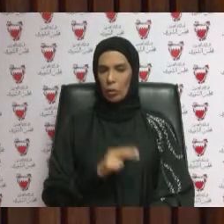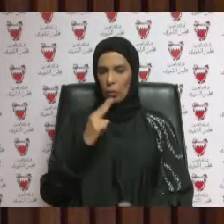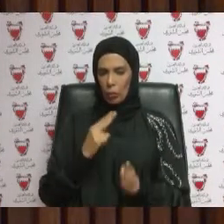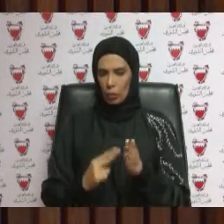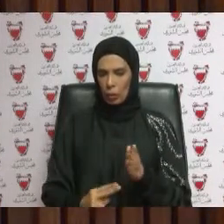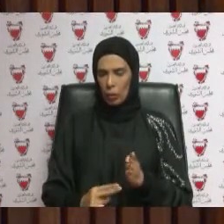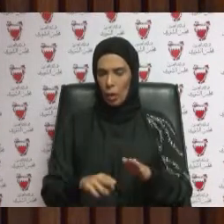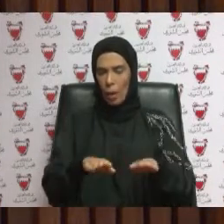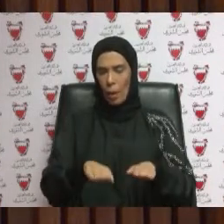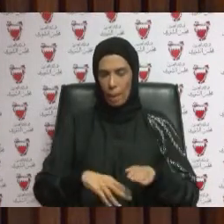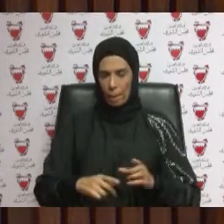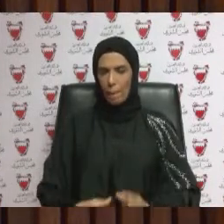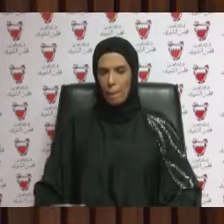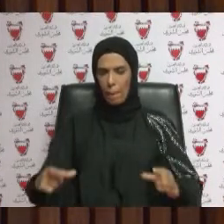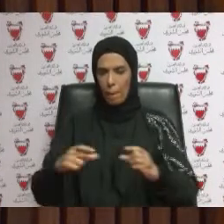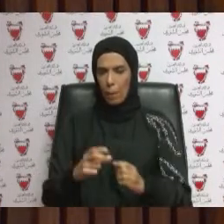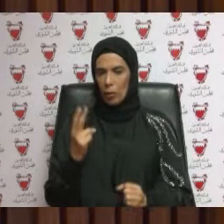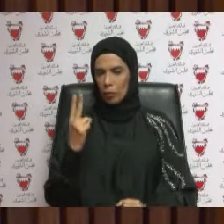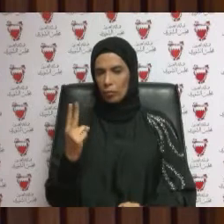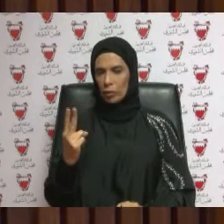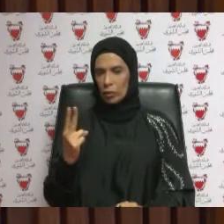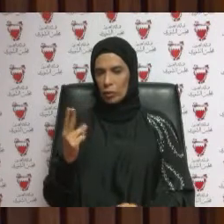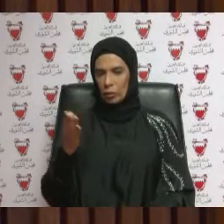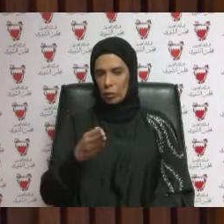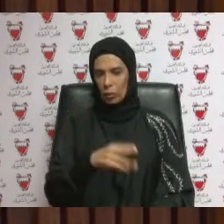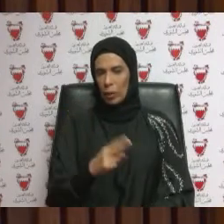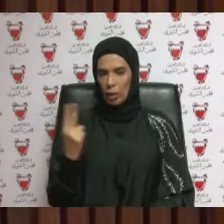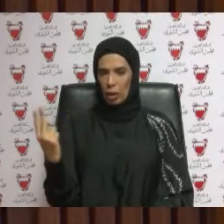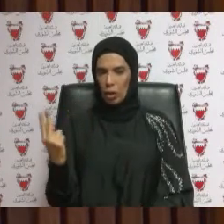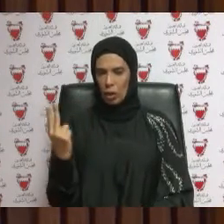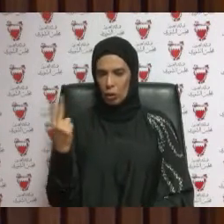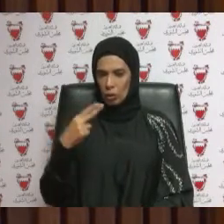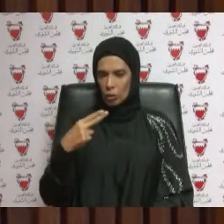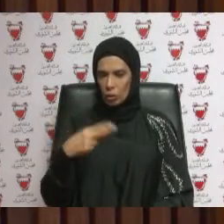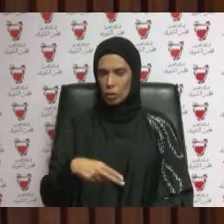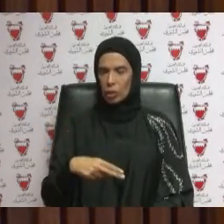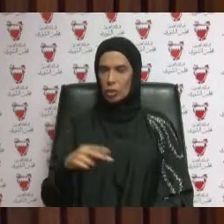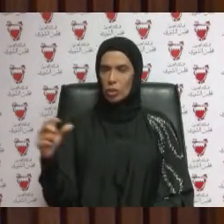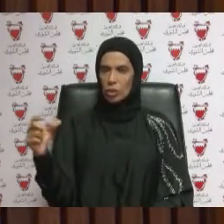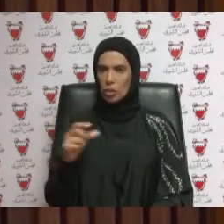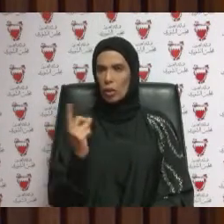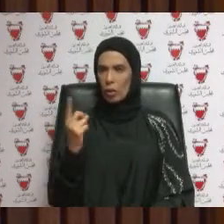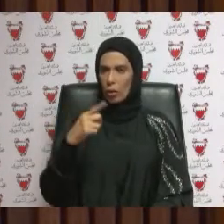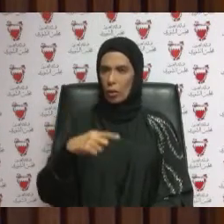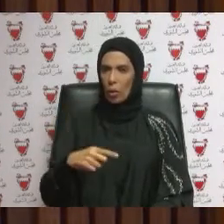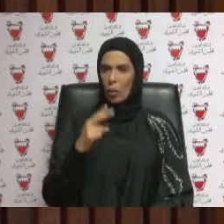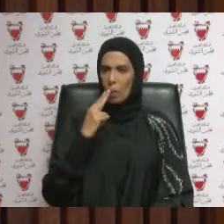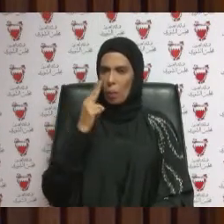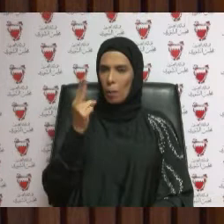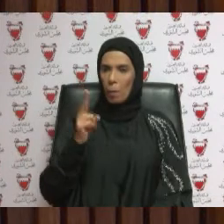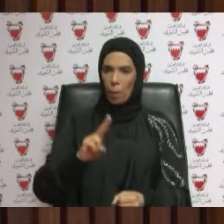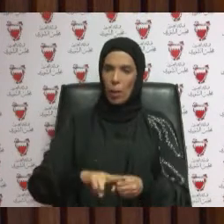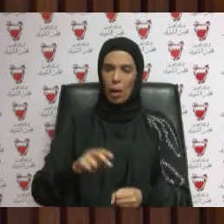مكتب المجلس باجتماعه الثاني المنعقد بتاريخ 20 أكتوبر 2019 بخصوص إعادة النظر في